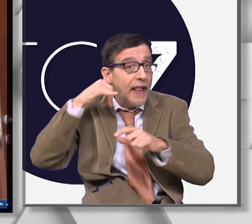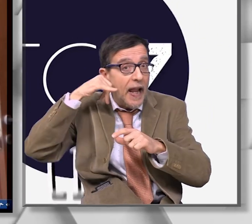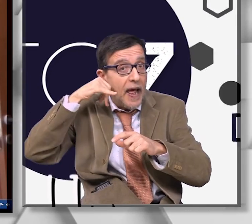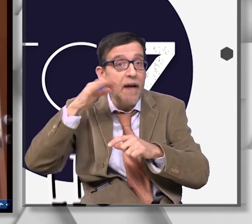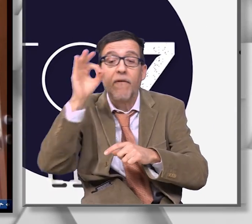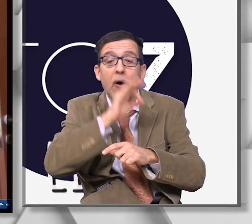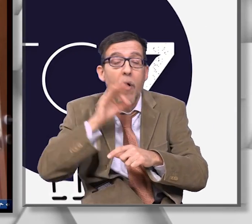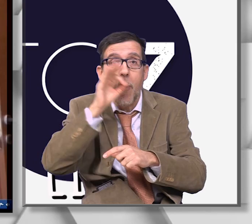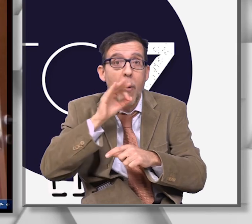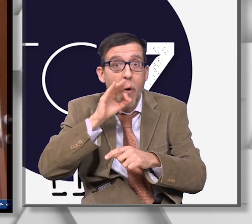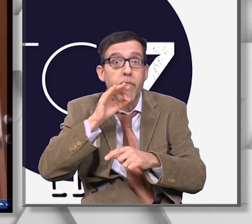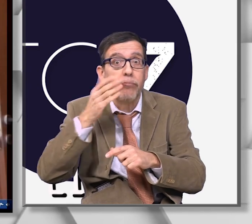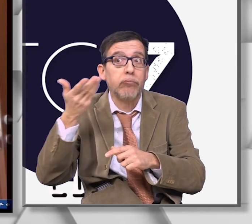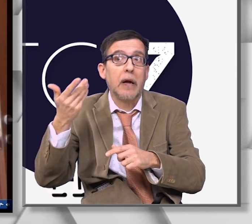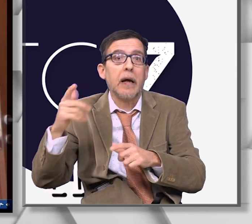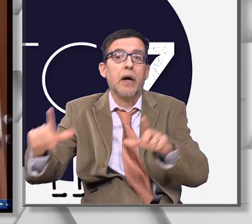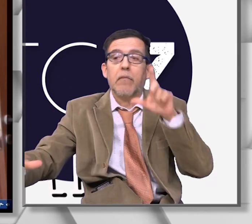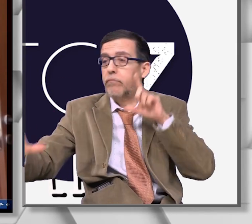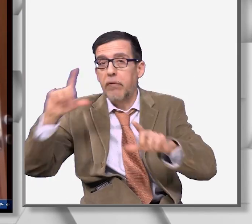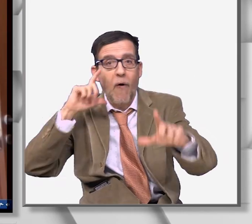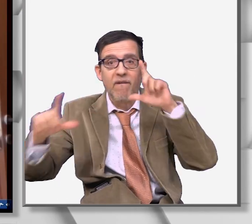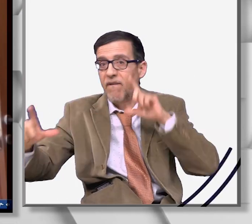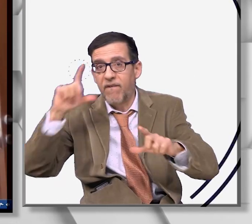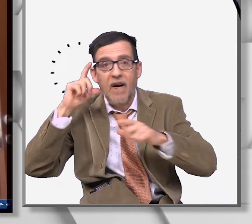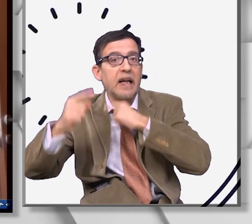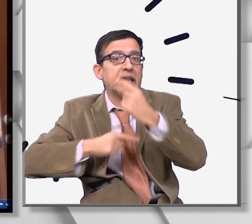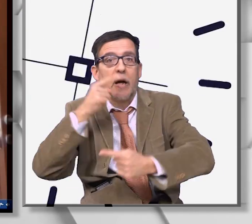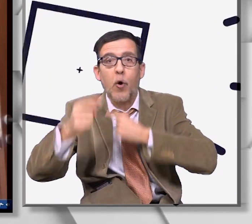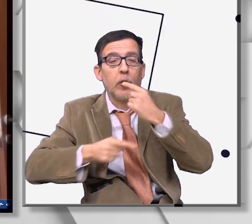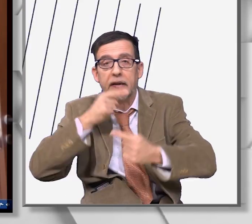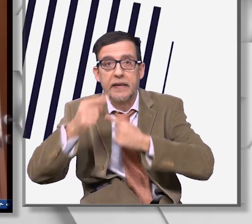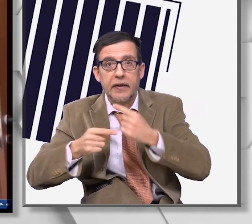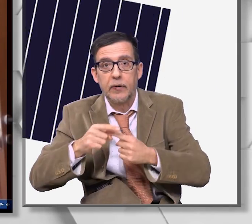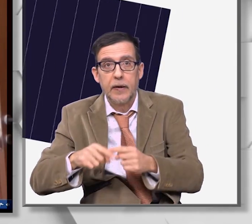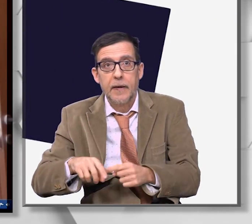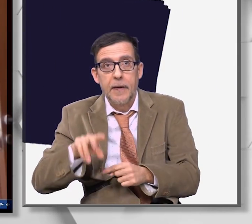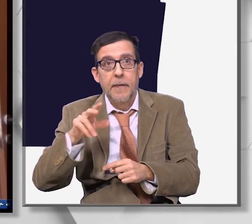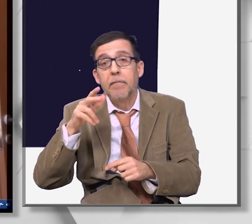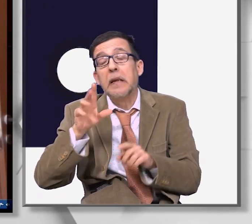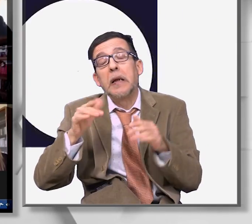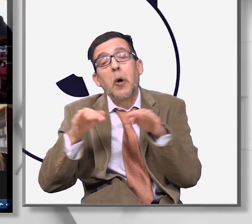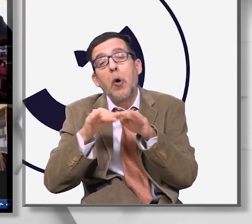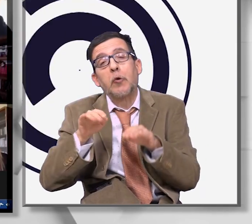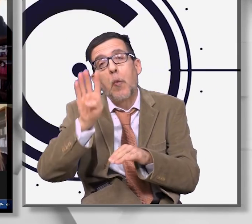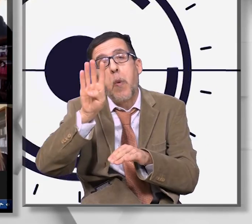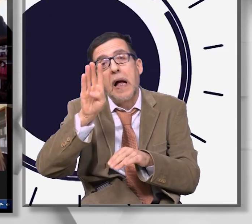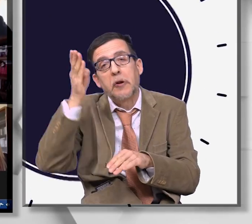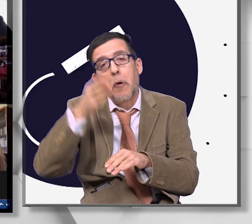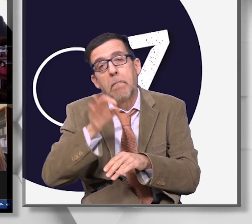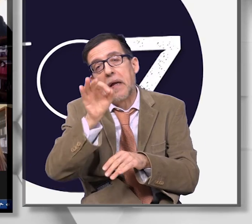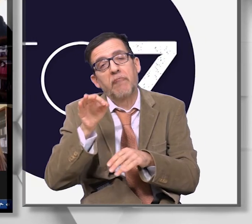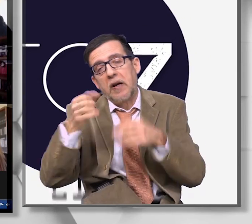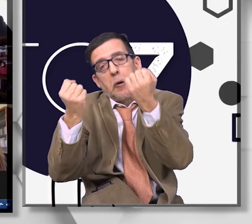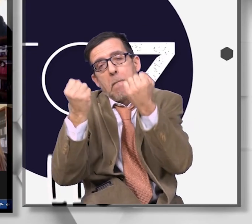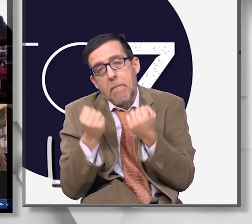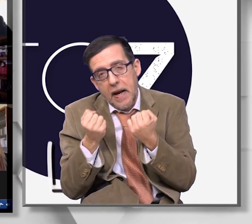oggetto di vessazioni continue tramite internet o telefono cellulare con 34 300 per esempio dei ragazzi i problemi sono vari e